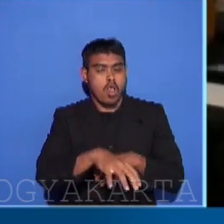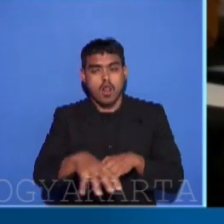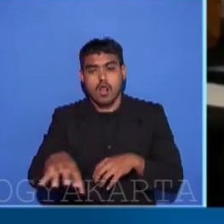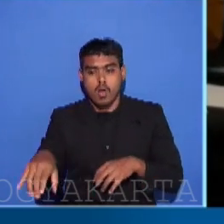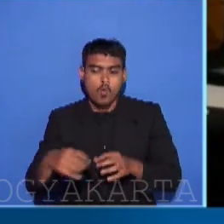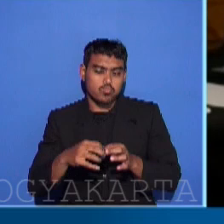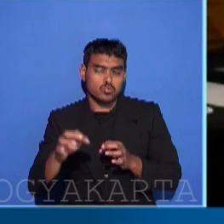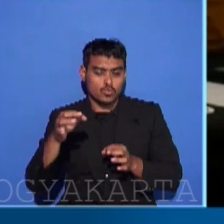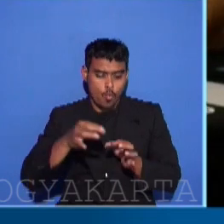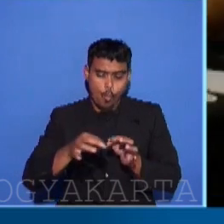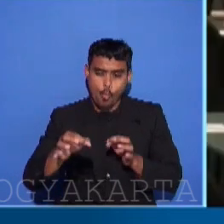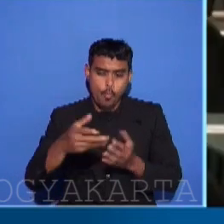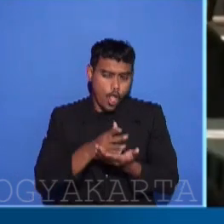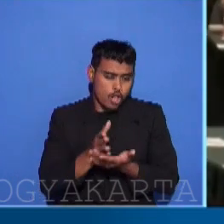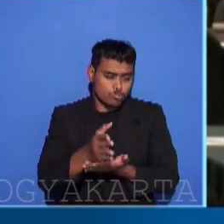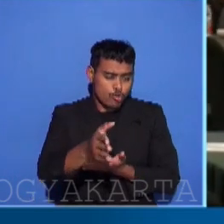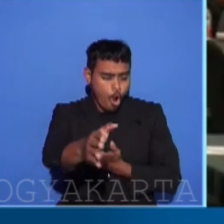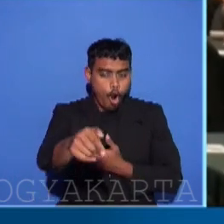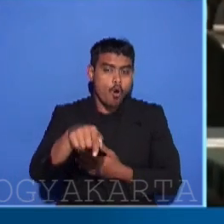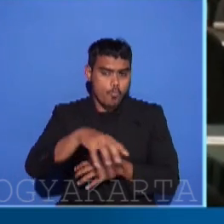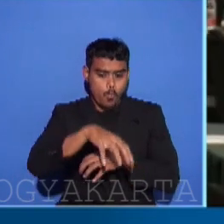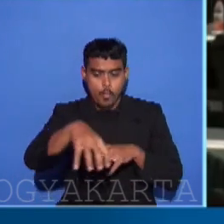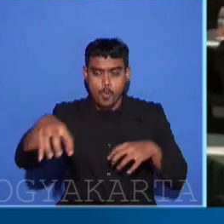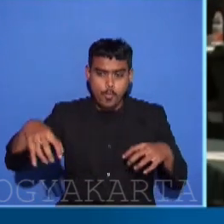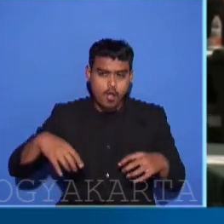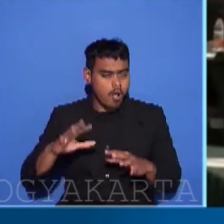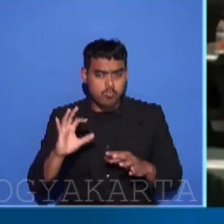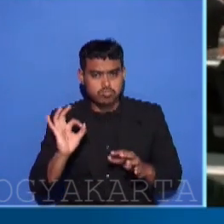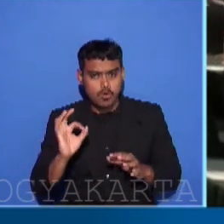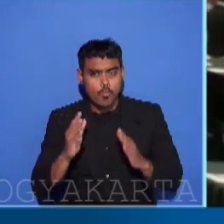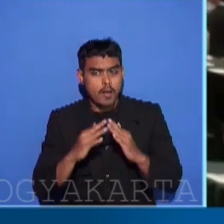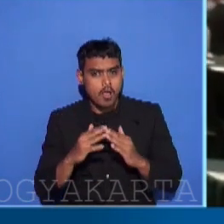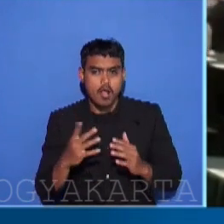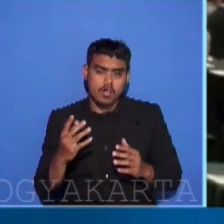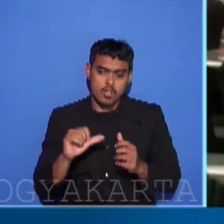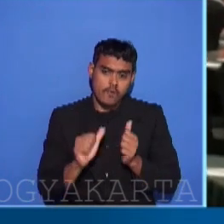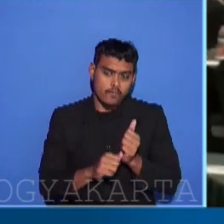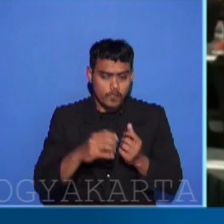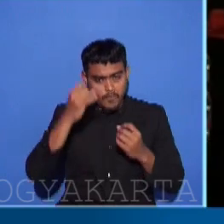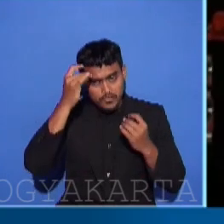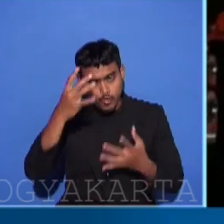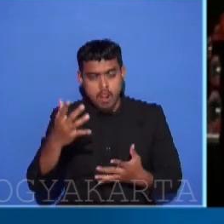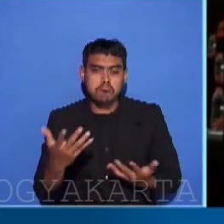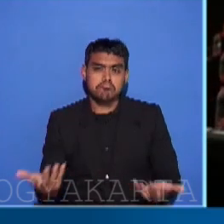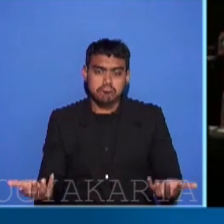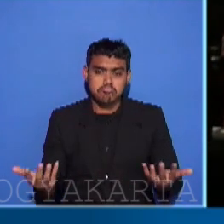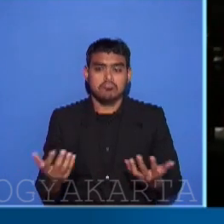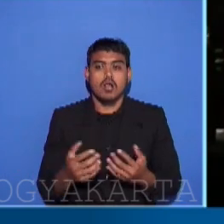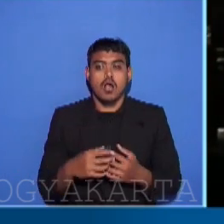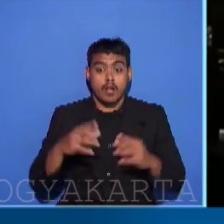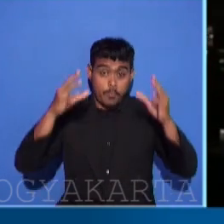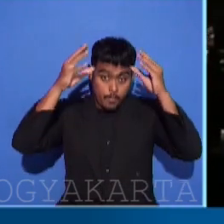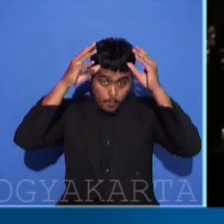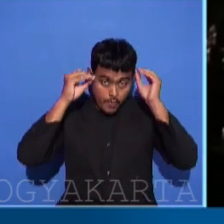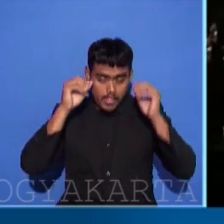maupun kepulauan yang belum memiliki staf kesehatan yang profesional khususnya perawat untuk itu